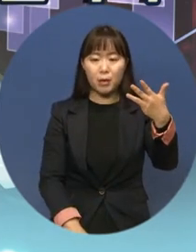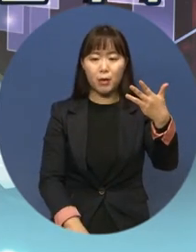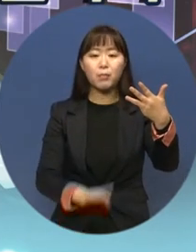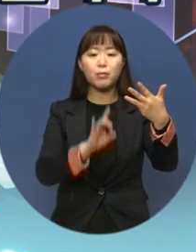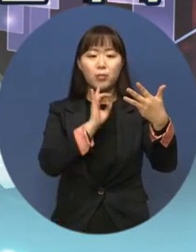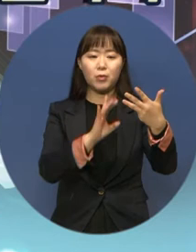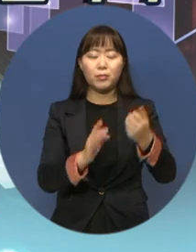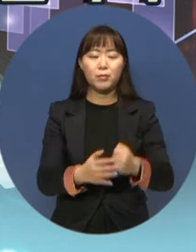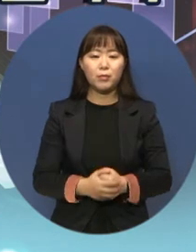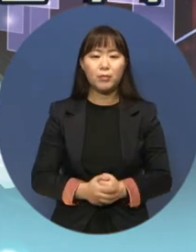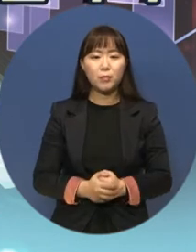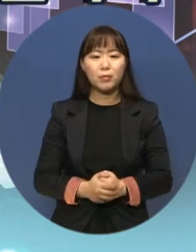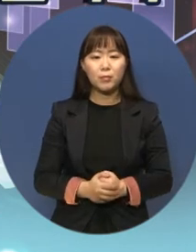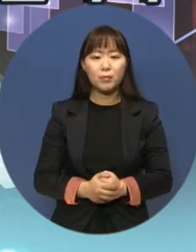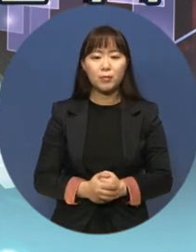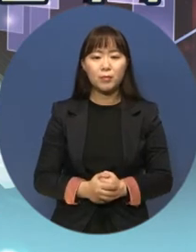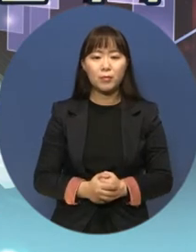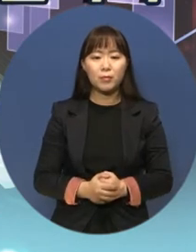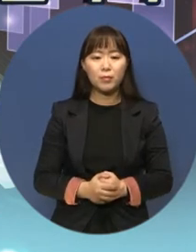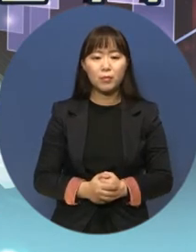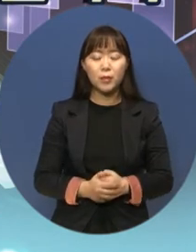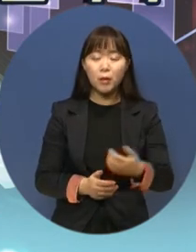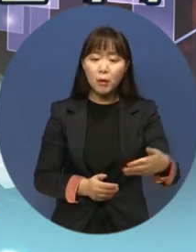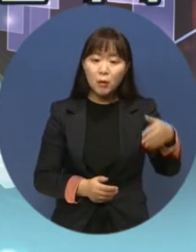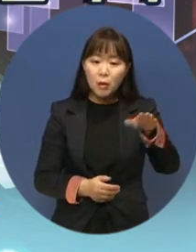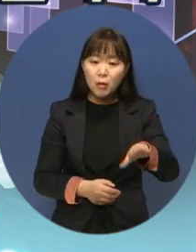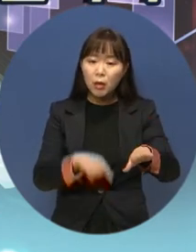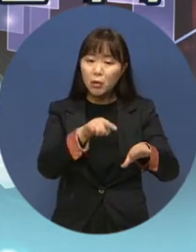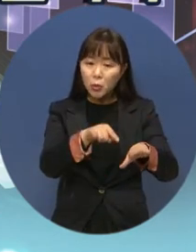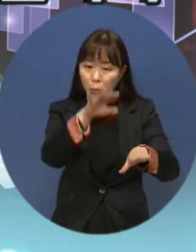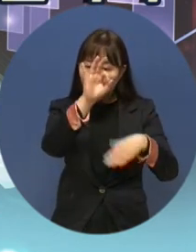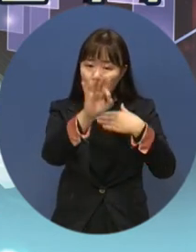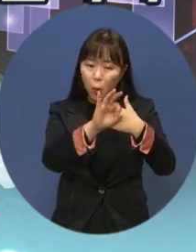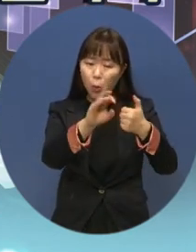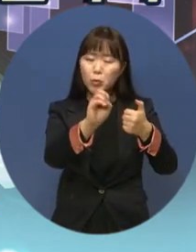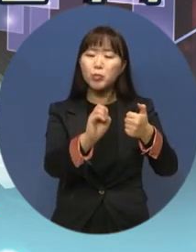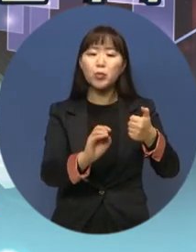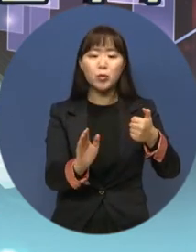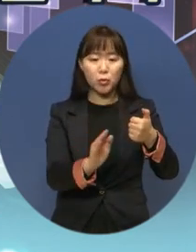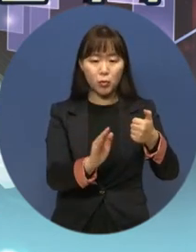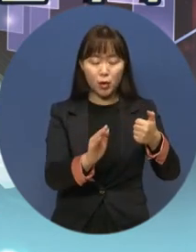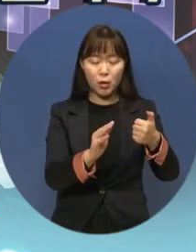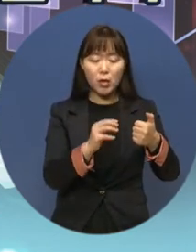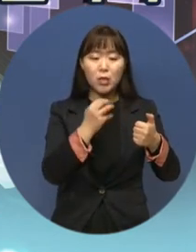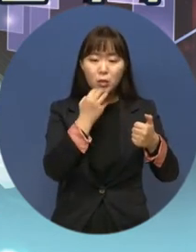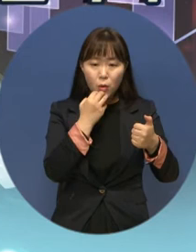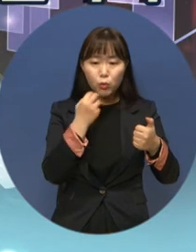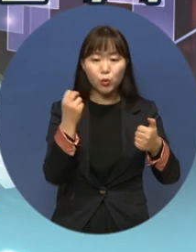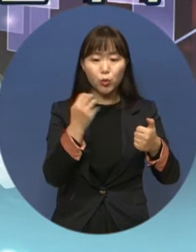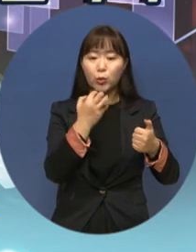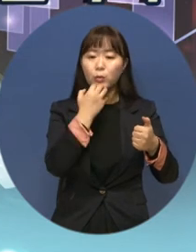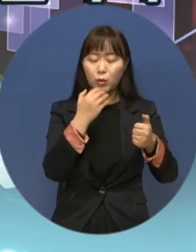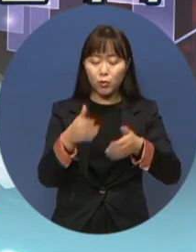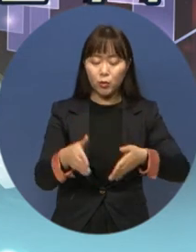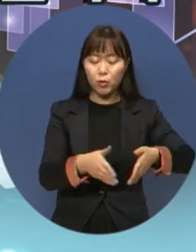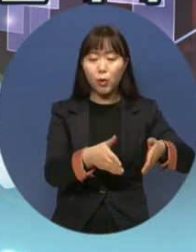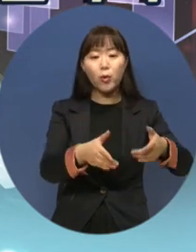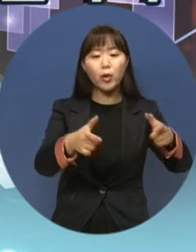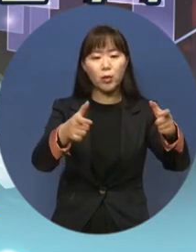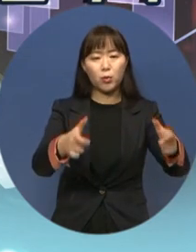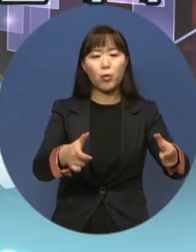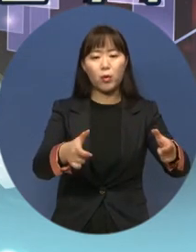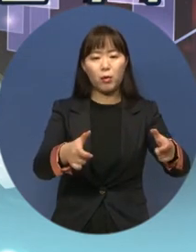348개소에 불과합니다. 그런데 이마저도 50% 정도가 서울과